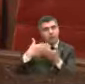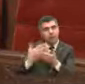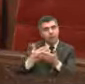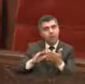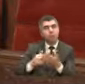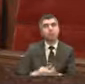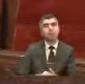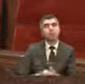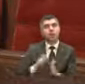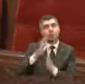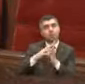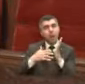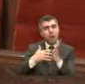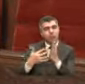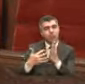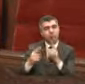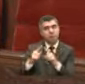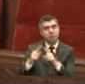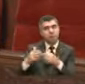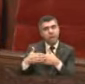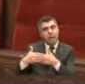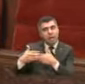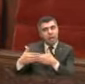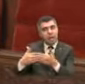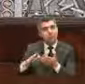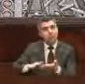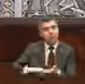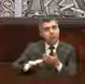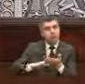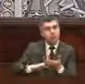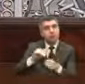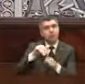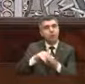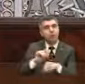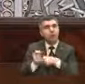للتنمية محو الفوارق المجالية. شكرا. وصندوق التنمية القروية